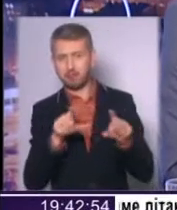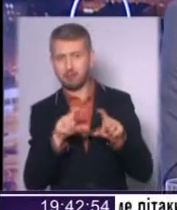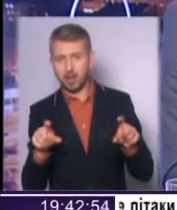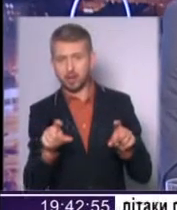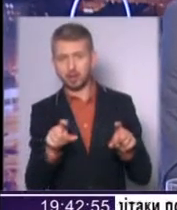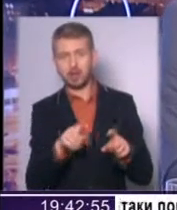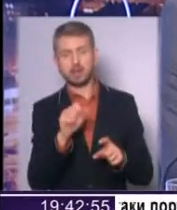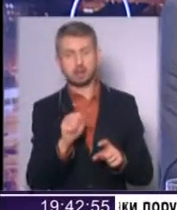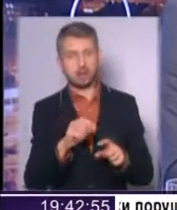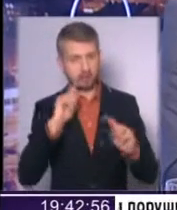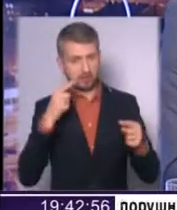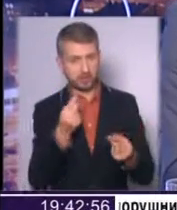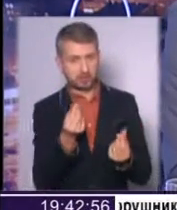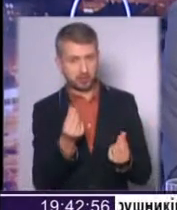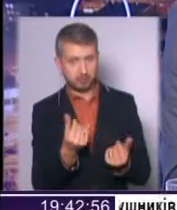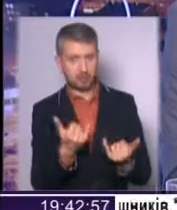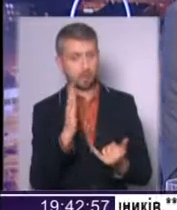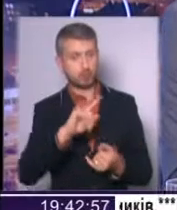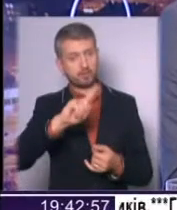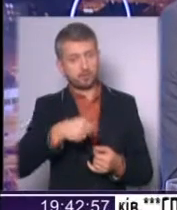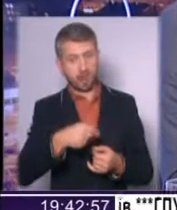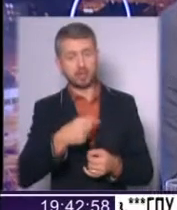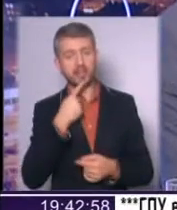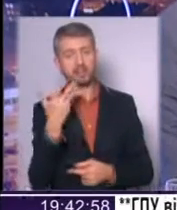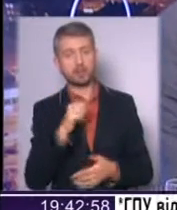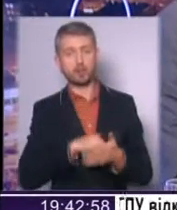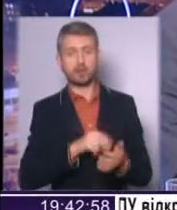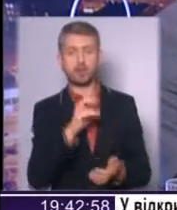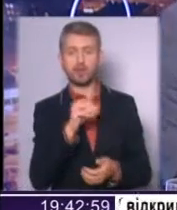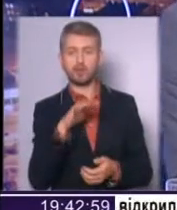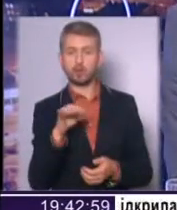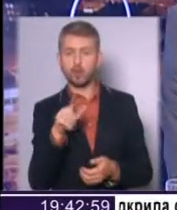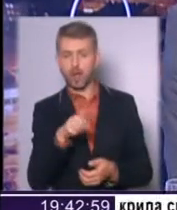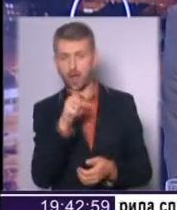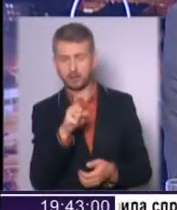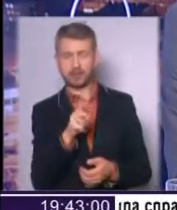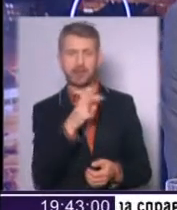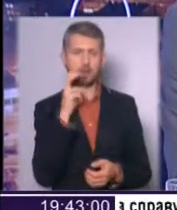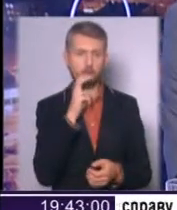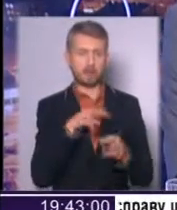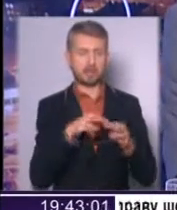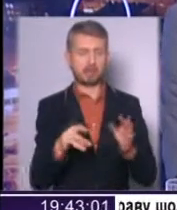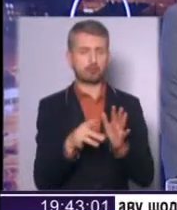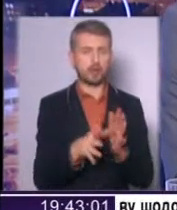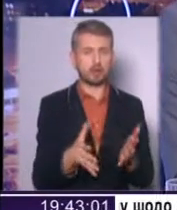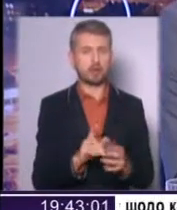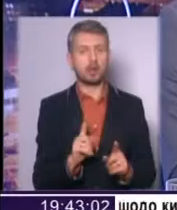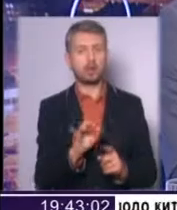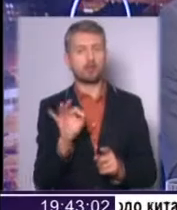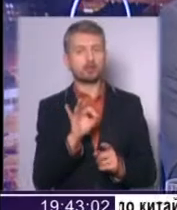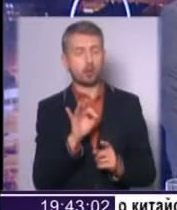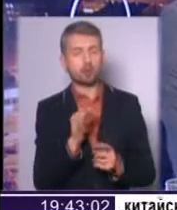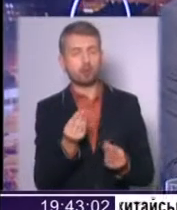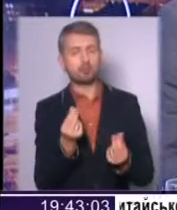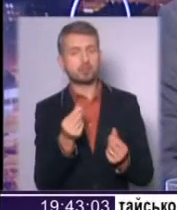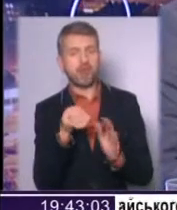в них купує газ і так далі, так що нібито реекспорт в нас от з Європи і так далі. Я хочу йому нагадати, що переважно